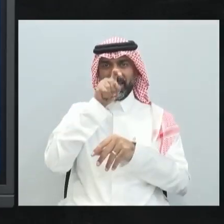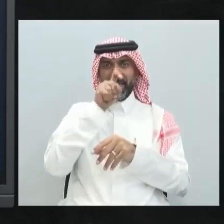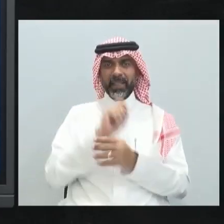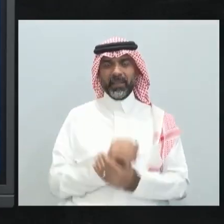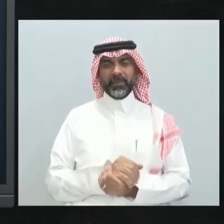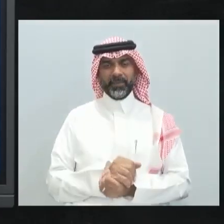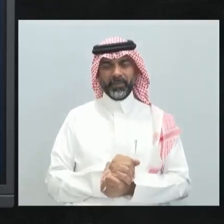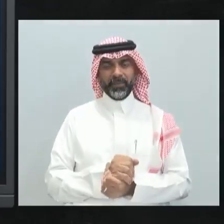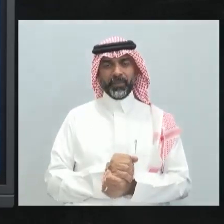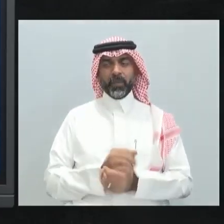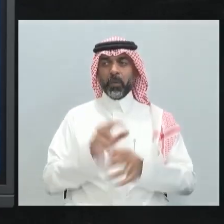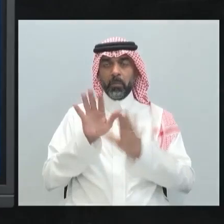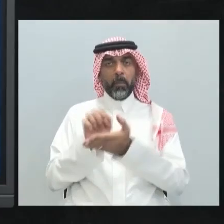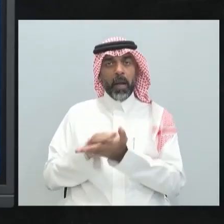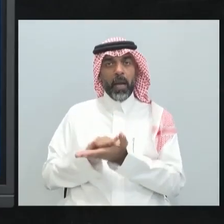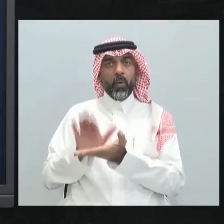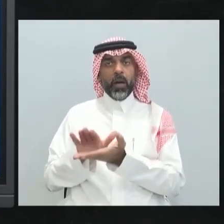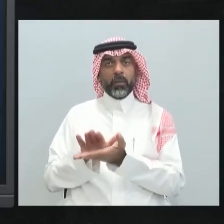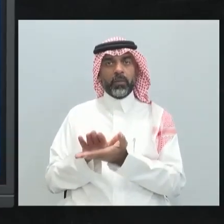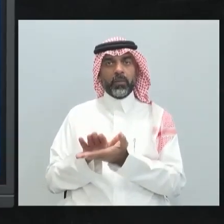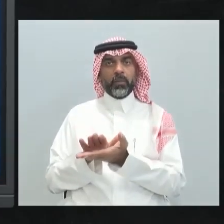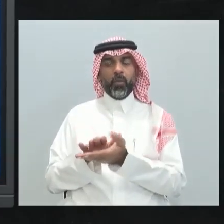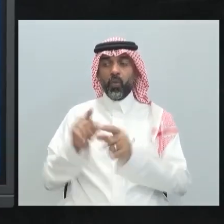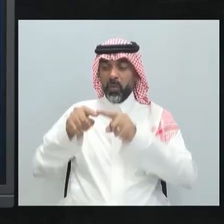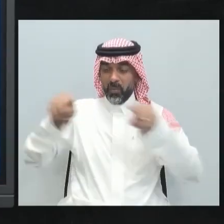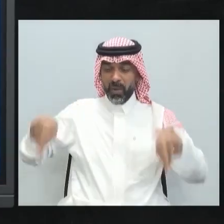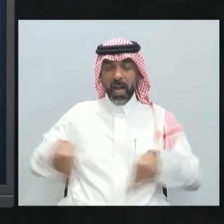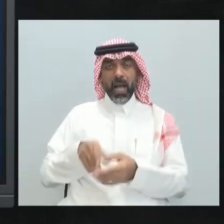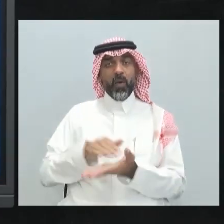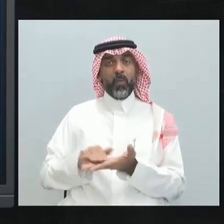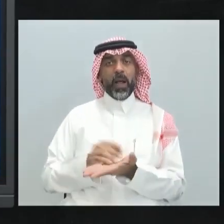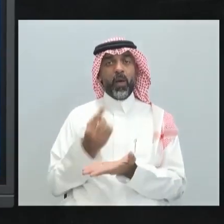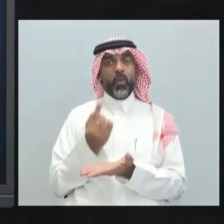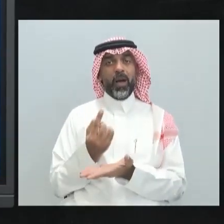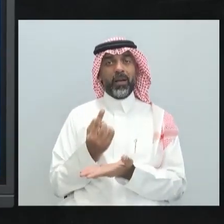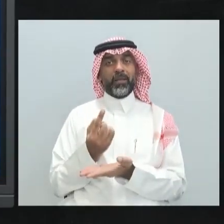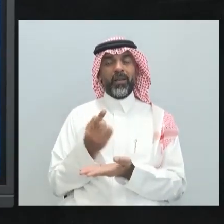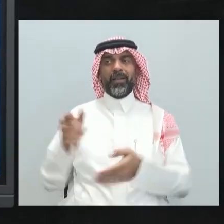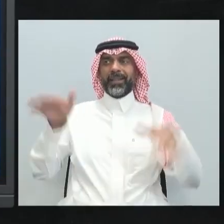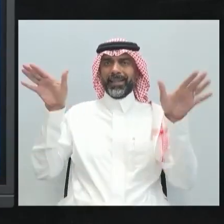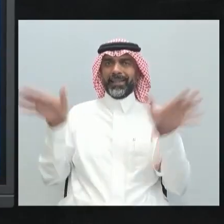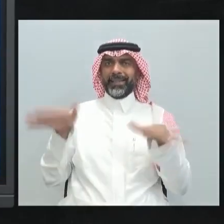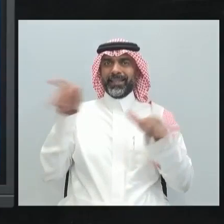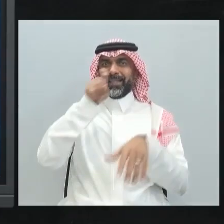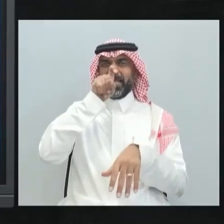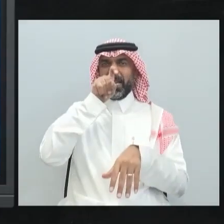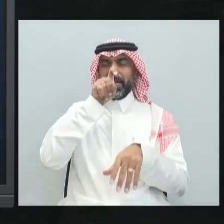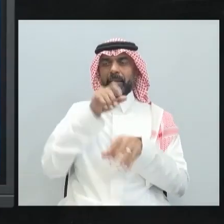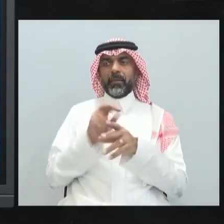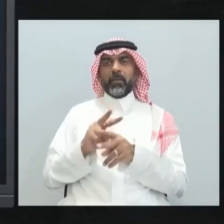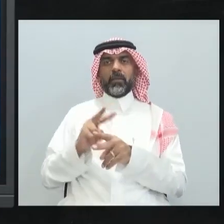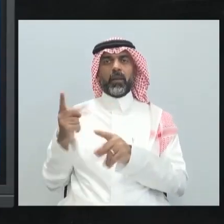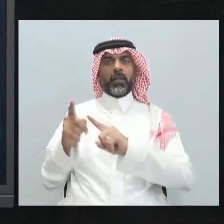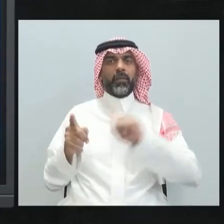واحده ولكن رغم انهما يتواجدون في موطن واحد الا ان للصقر اطاره البيئي المختلف تماما عن